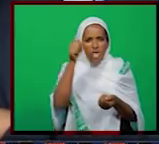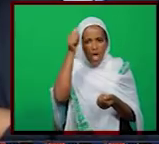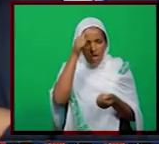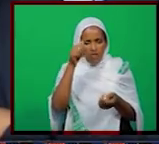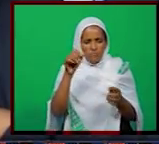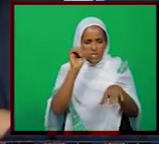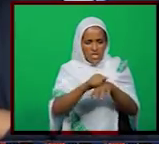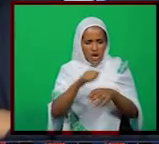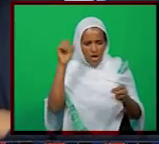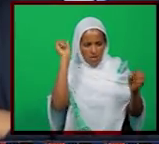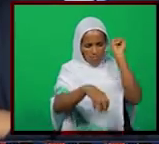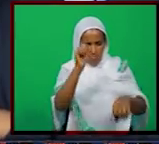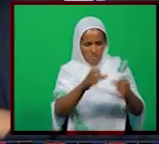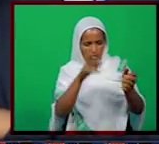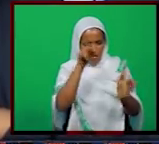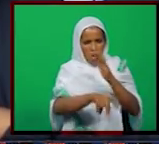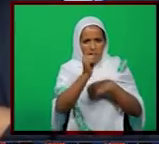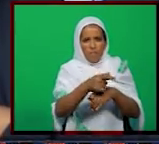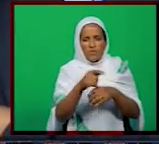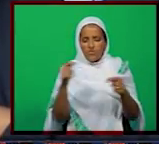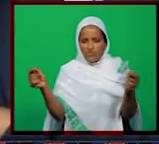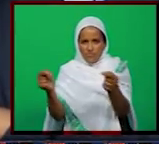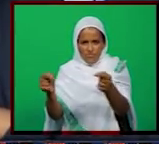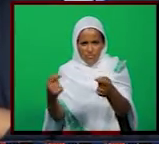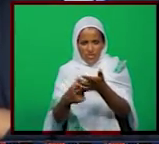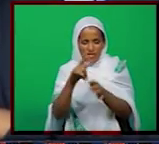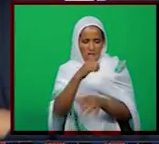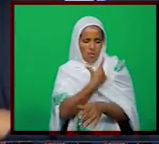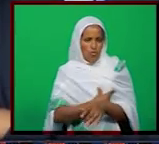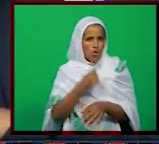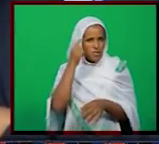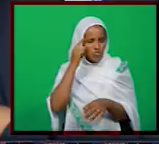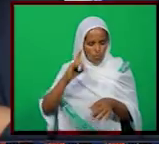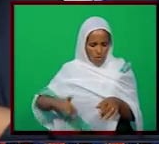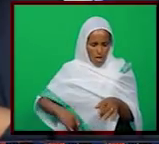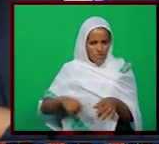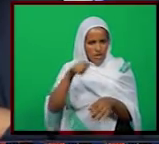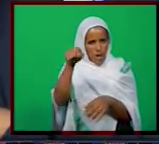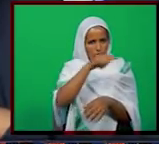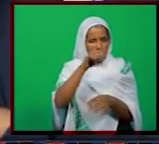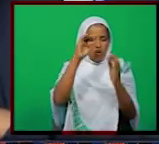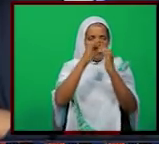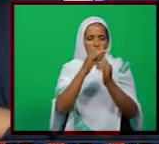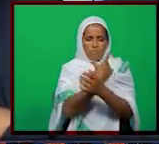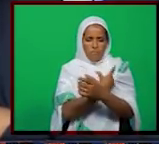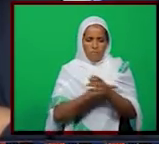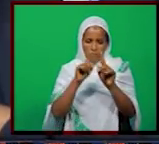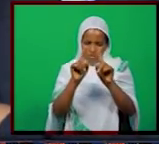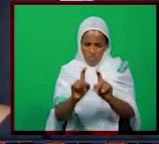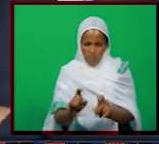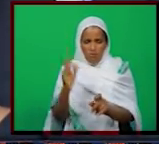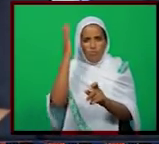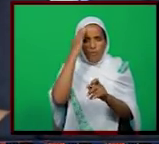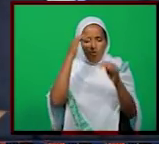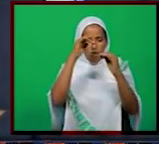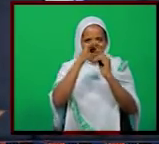ሀናንና ኢያቄምን በድንጋይ ወግረን እንግደላቸው ብለው ተማከሩ። የልቦናቸውን ልቦና ያስበውን ኩላሊት የተመላለሰውን አምላክ